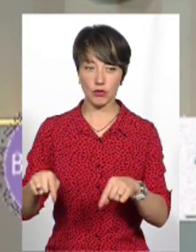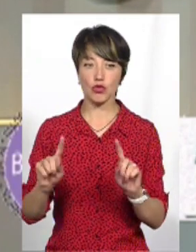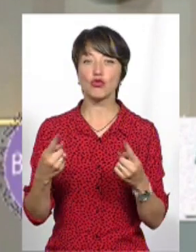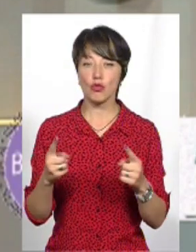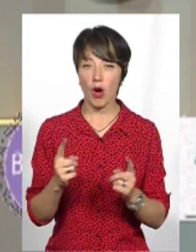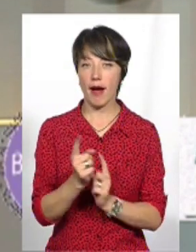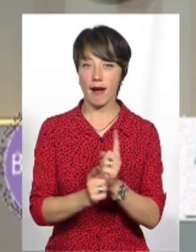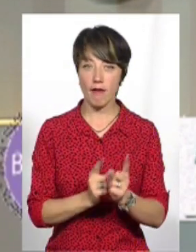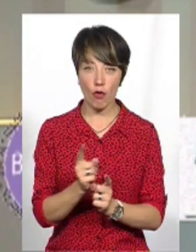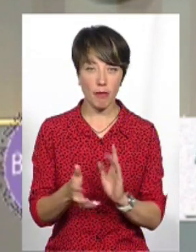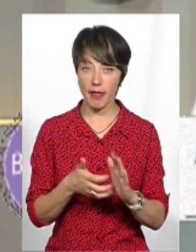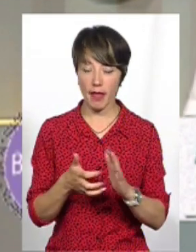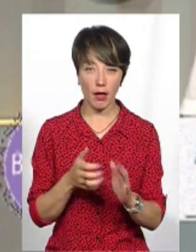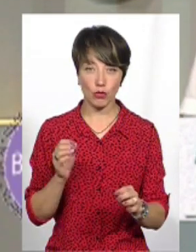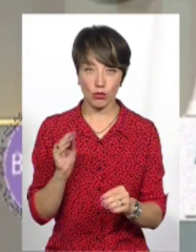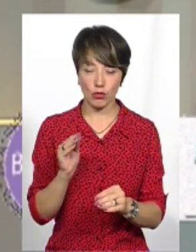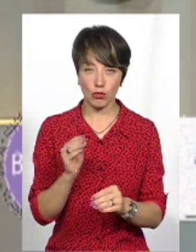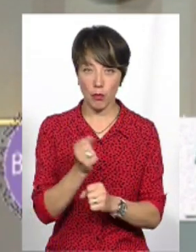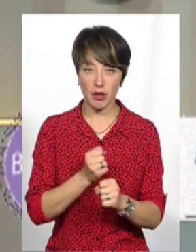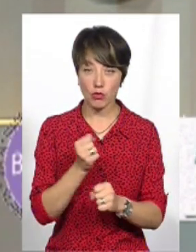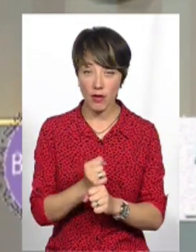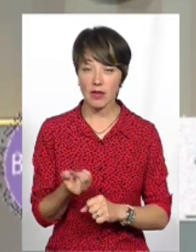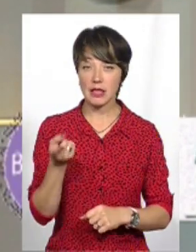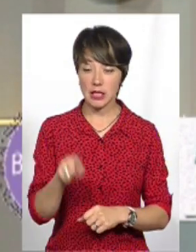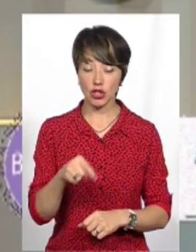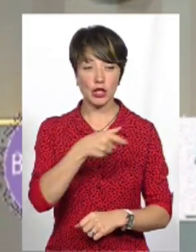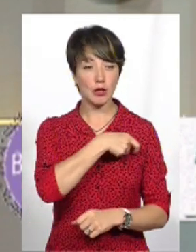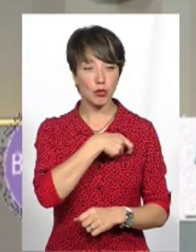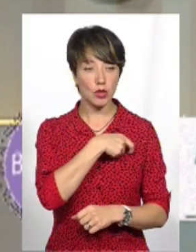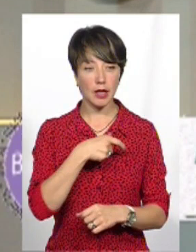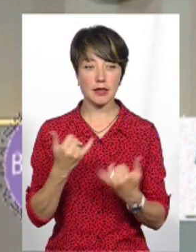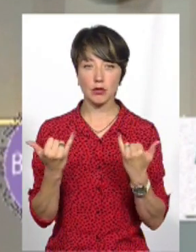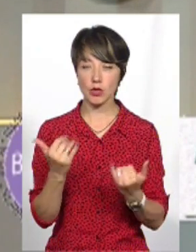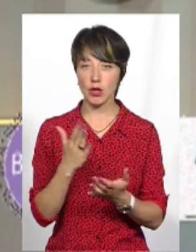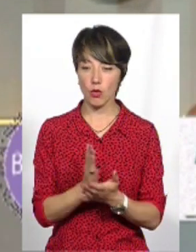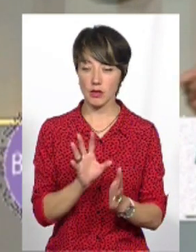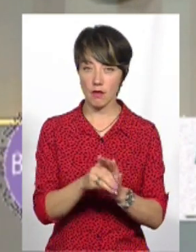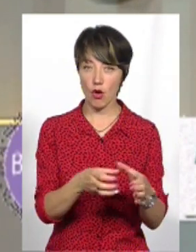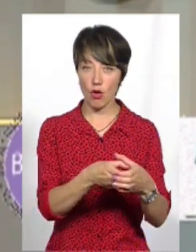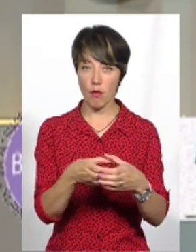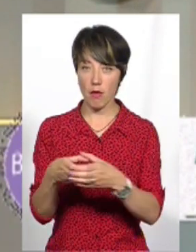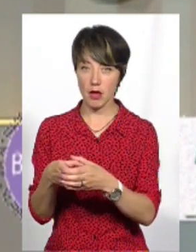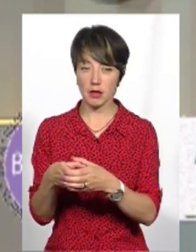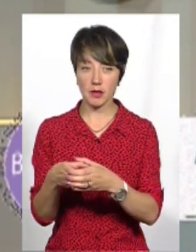що реформа знову ж недопрацьована. Значить, депутати, які сьогодні знаходяться в громадах,